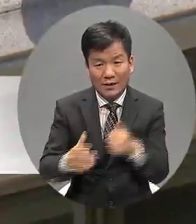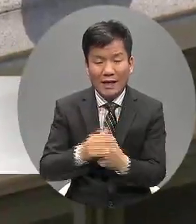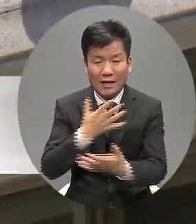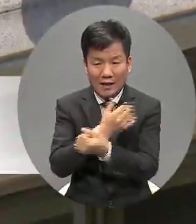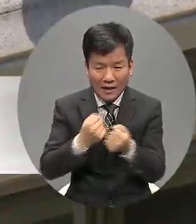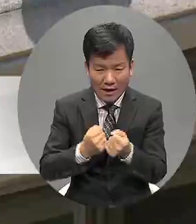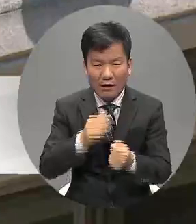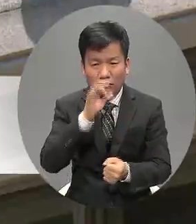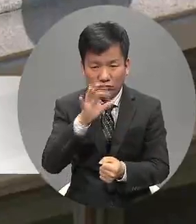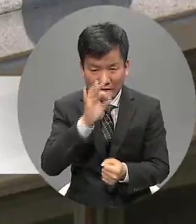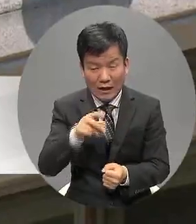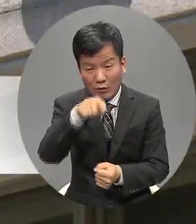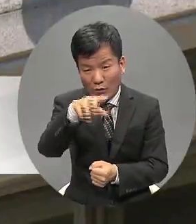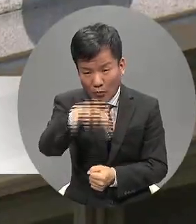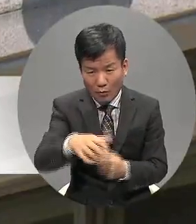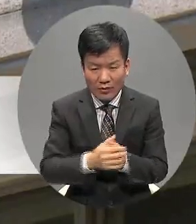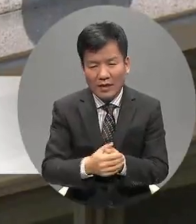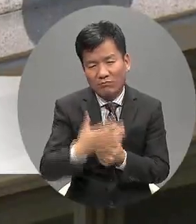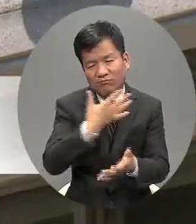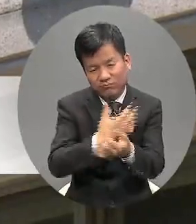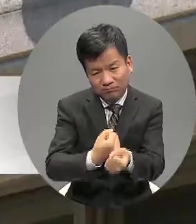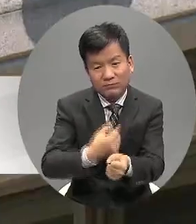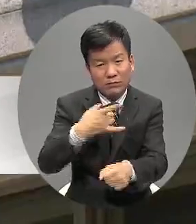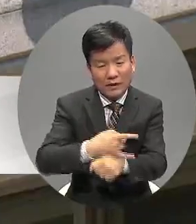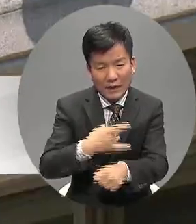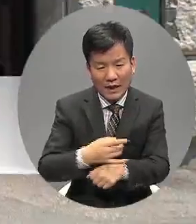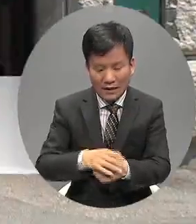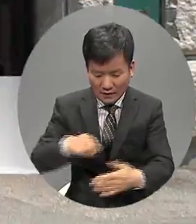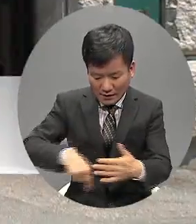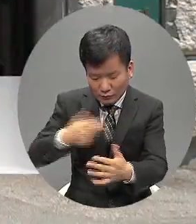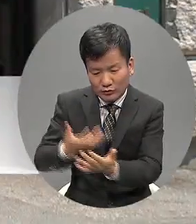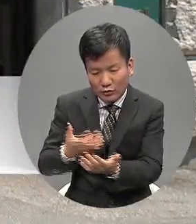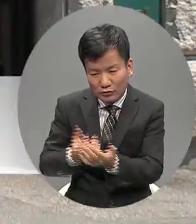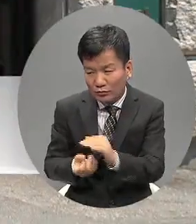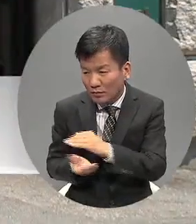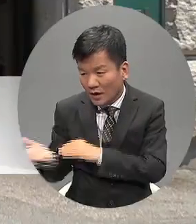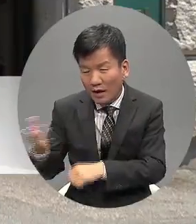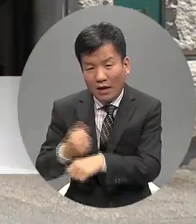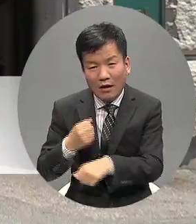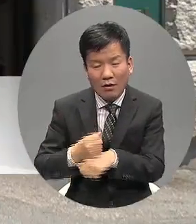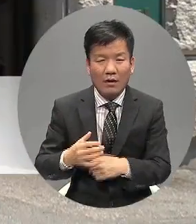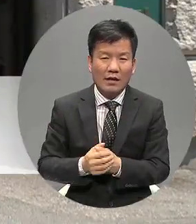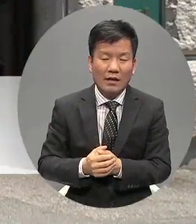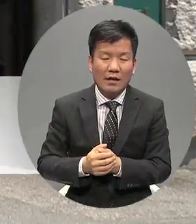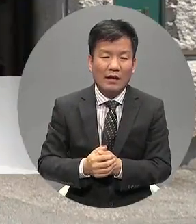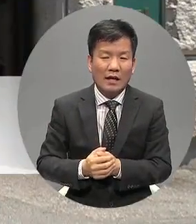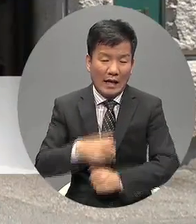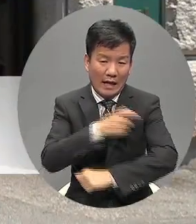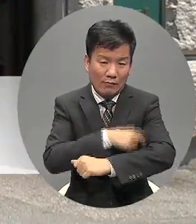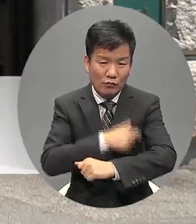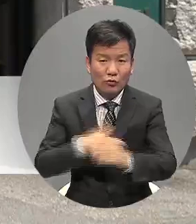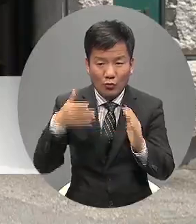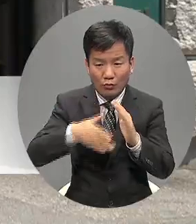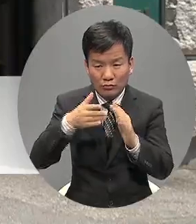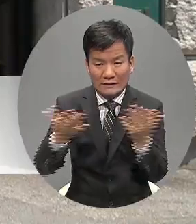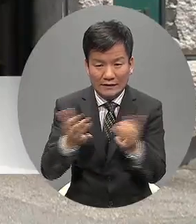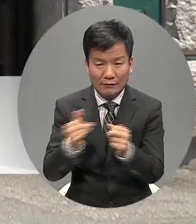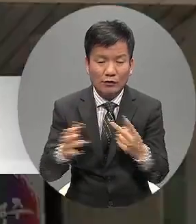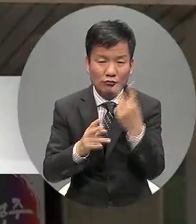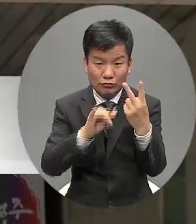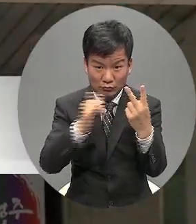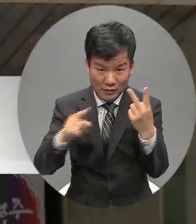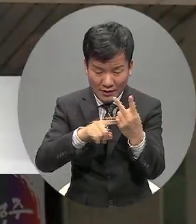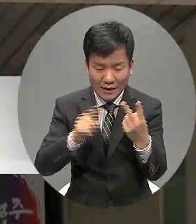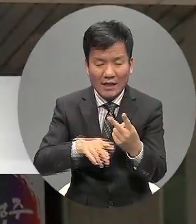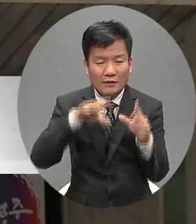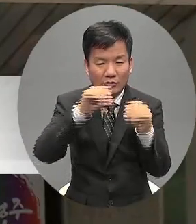계약이 불가능한 사업자와 계약을 갱신하고 내부 문서를 유출한 혐의로 당시 간부 공무원 2명에게 정직